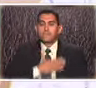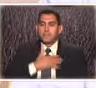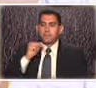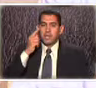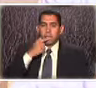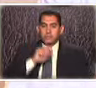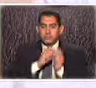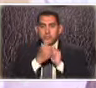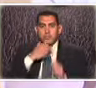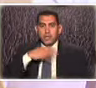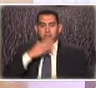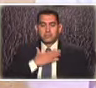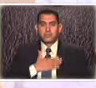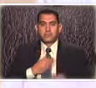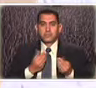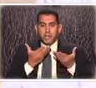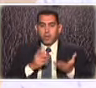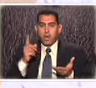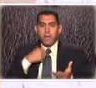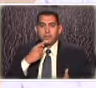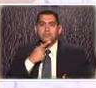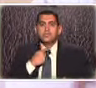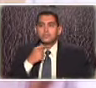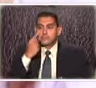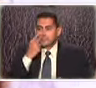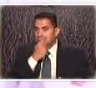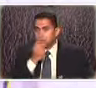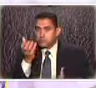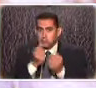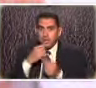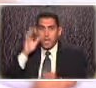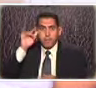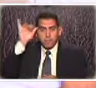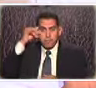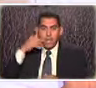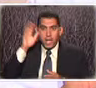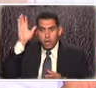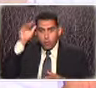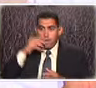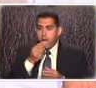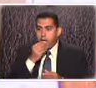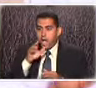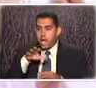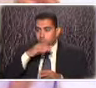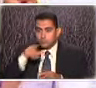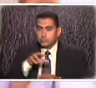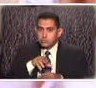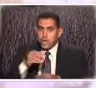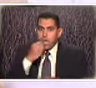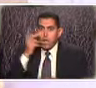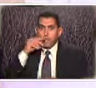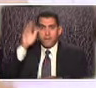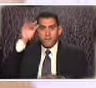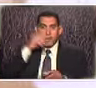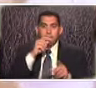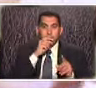الحاله البهيميه هي التي تركض خلف الرغبه اينما وجدت العشب مشت اليه لتاكل نعم الانثى اينما